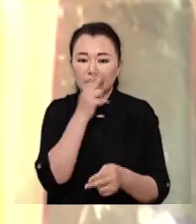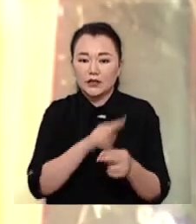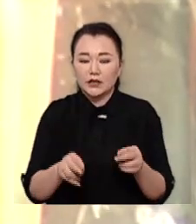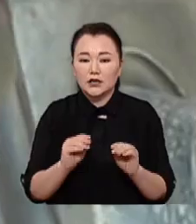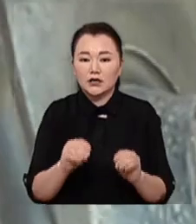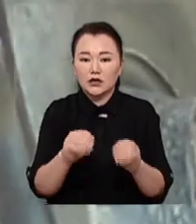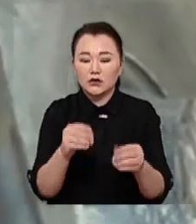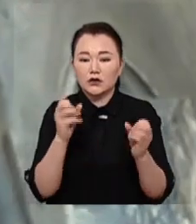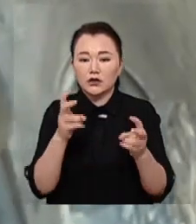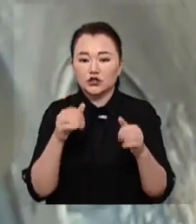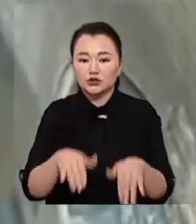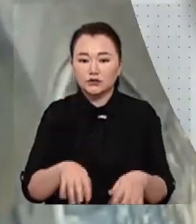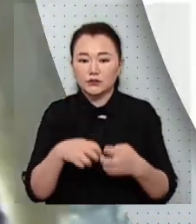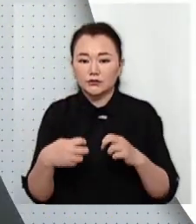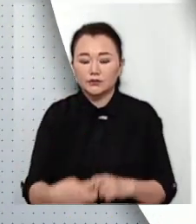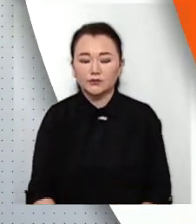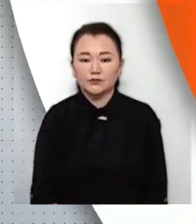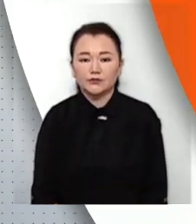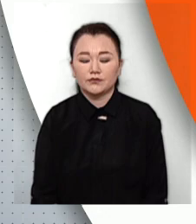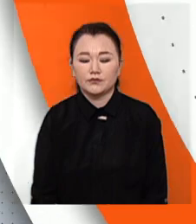и как решить проблему?